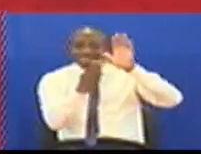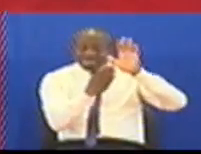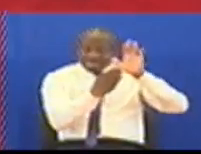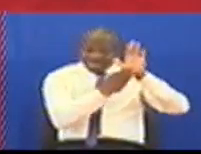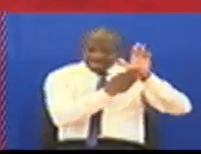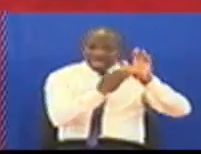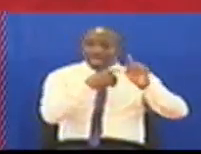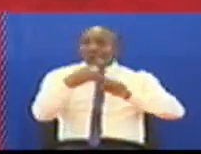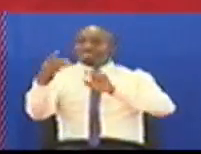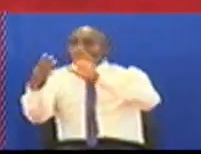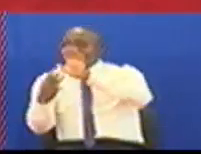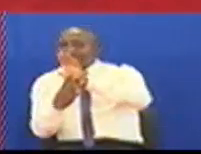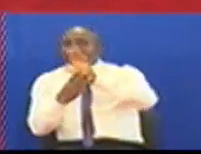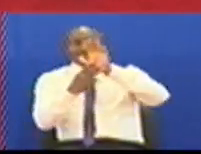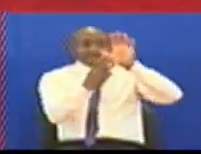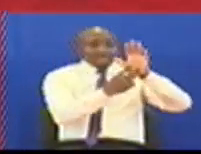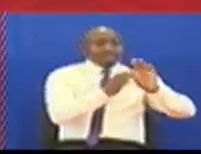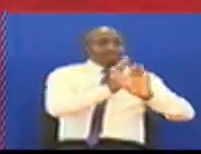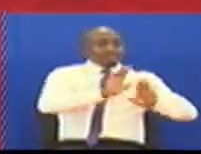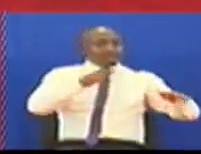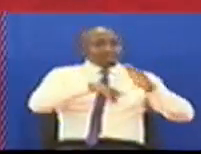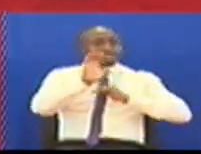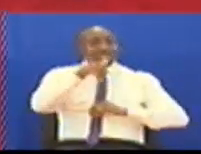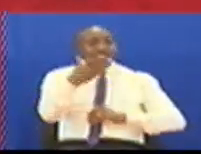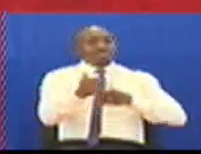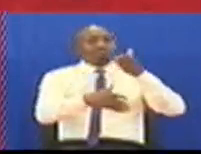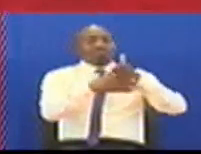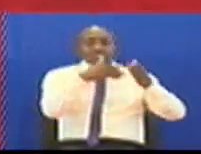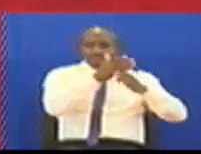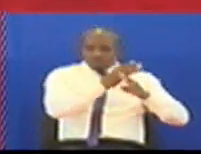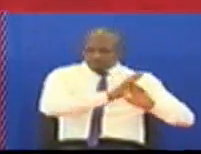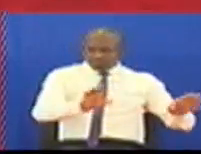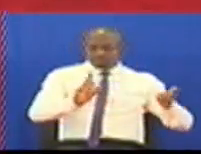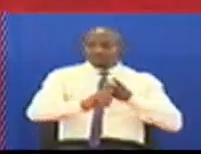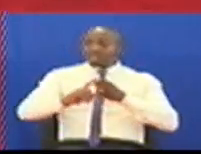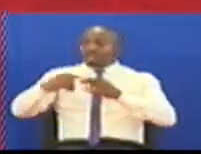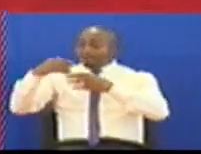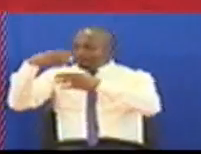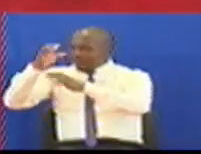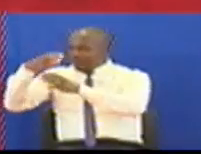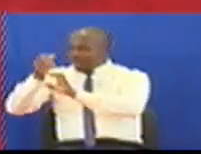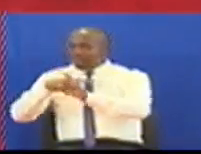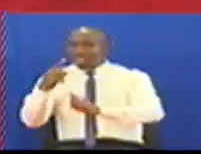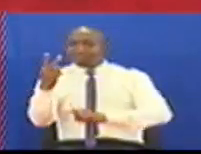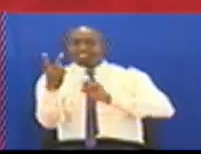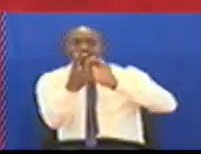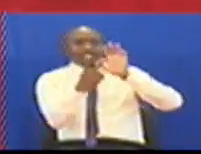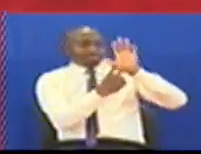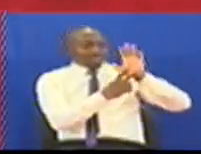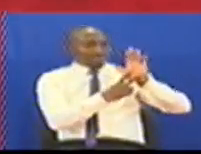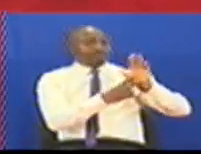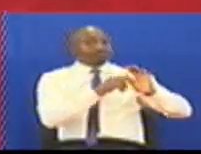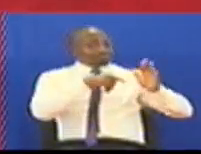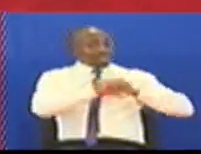19,808 vimejengwa ndani ya miaka minne. Vyumba vya maabara 227